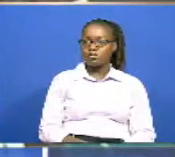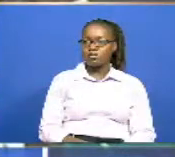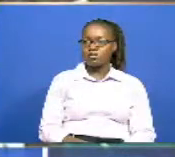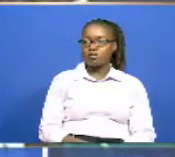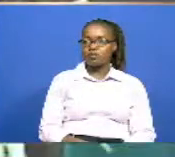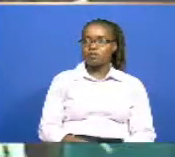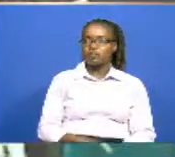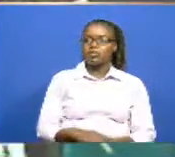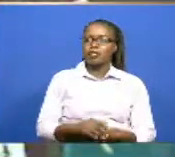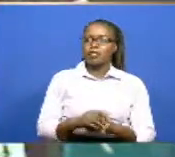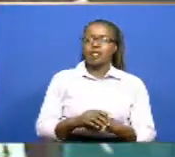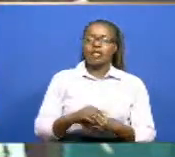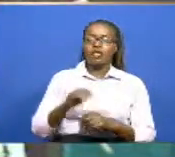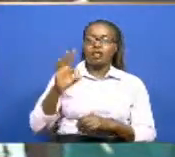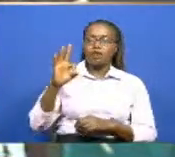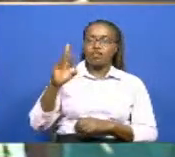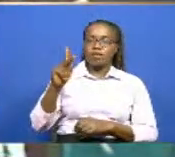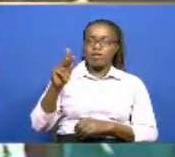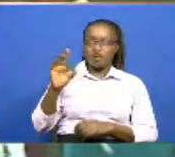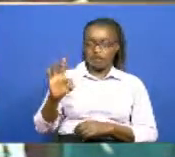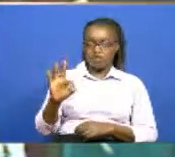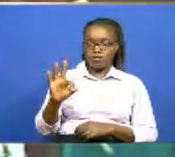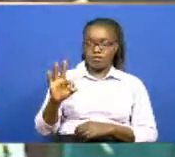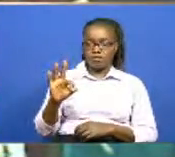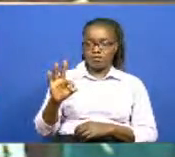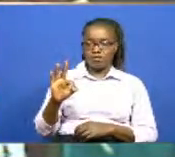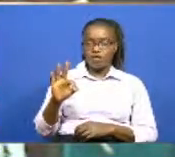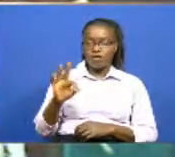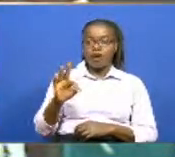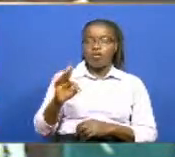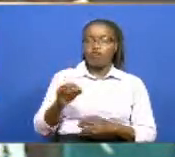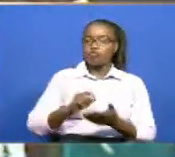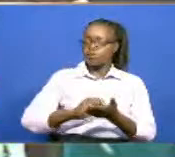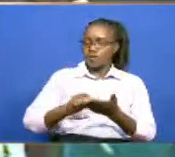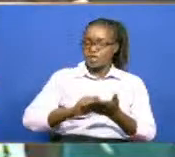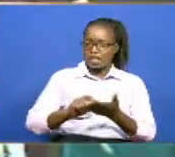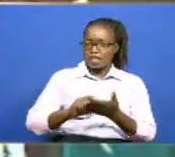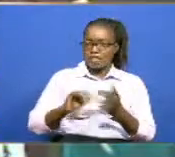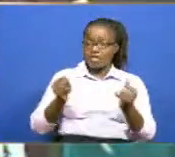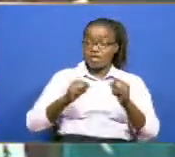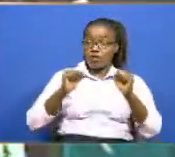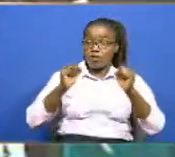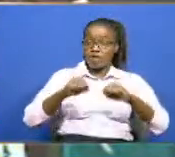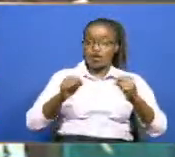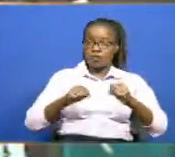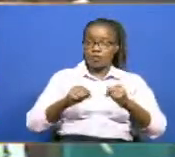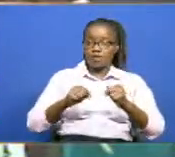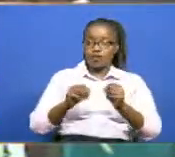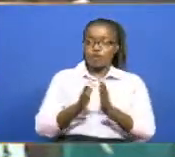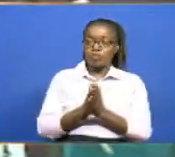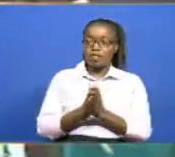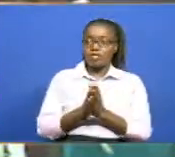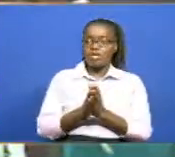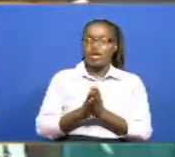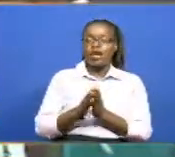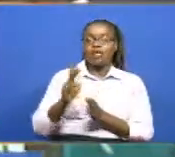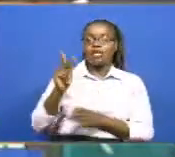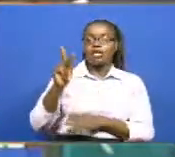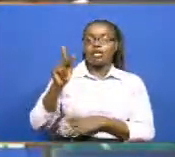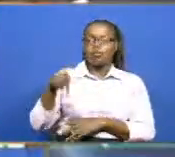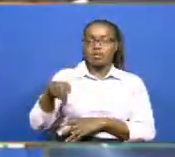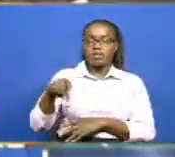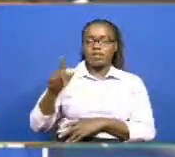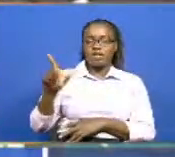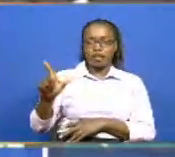Shirikisho la soka humu nchini FKF limehimizwa kuzingatia kutia saini mkataba mpya na kampuni ya ligi kuu ya soka KPL.